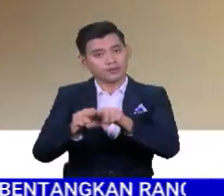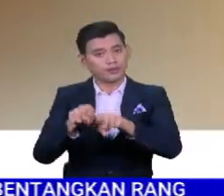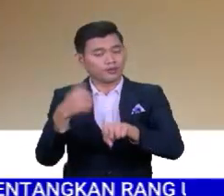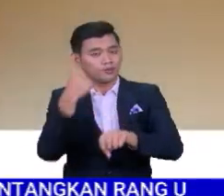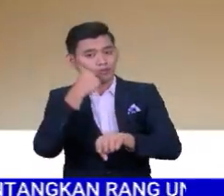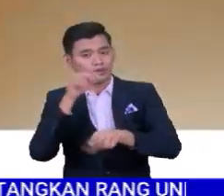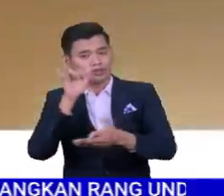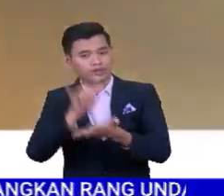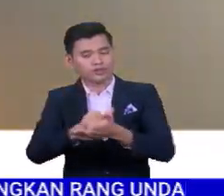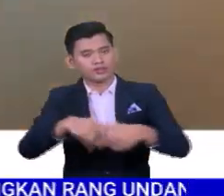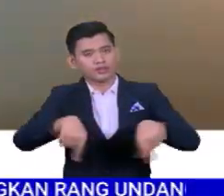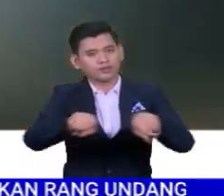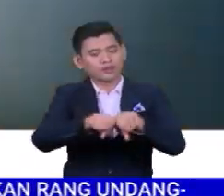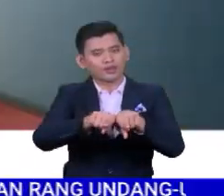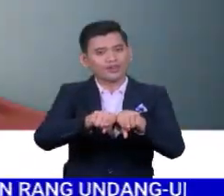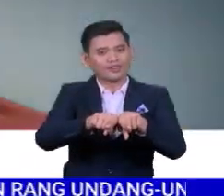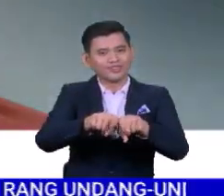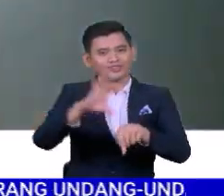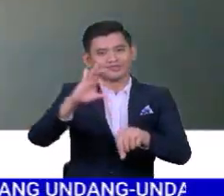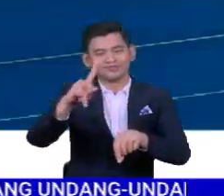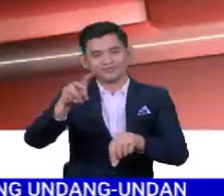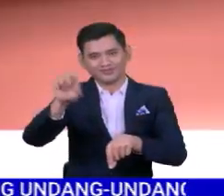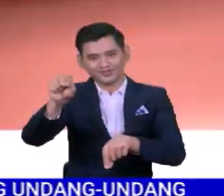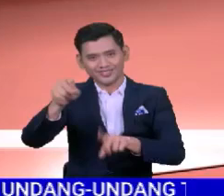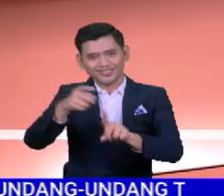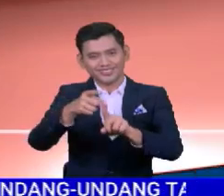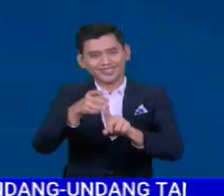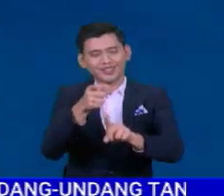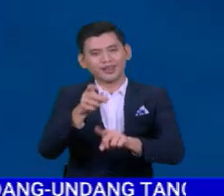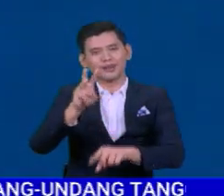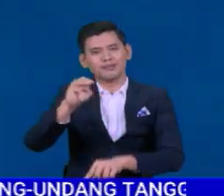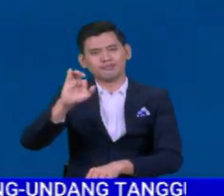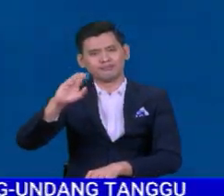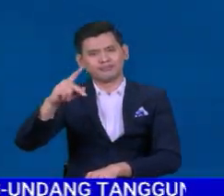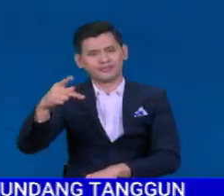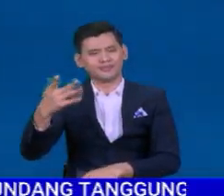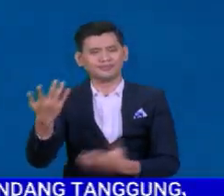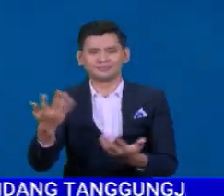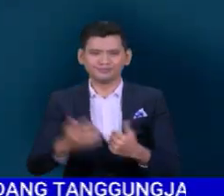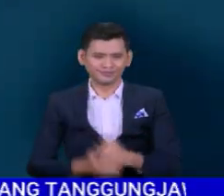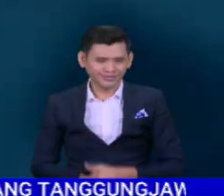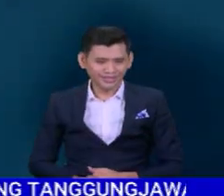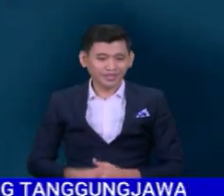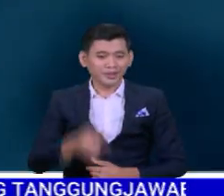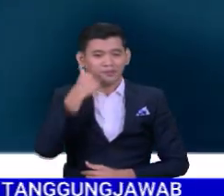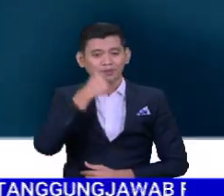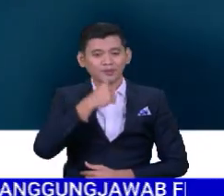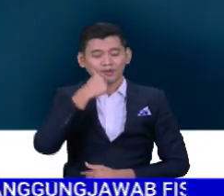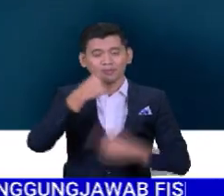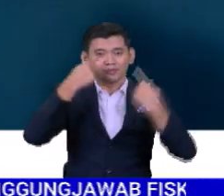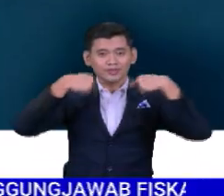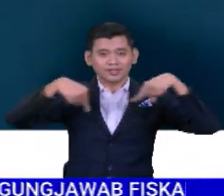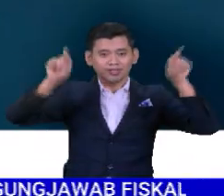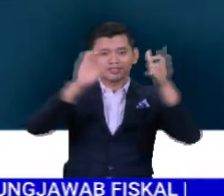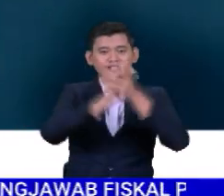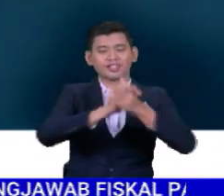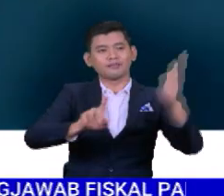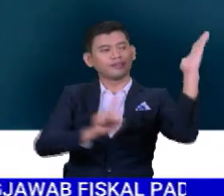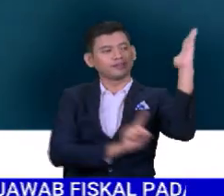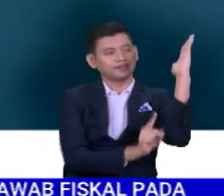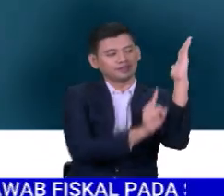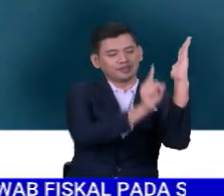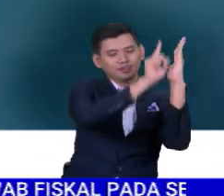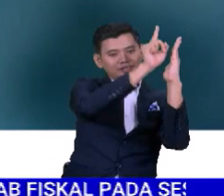tersebut mirip watak Thanos dalam filem Adiwira Marvel. Seorang wanita pula berjaya menyelamatkan seekor